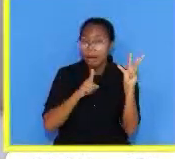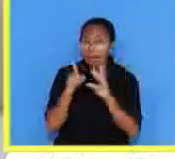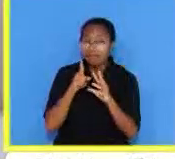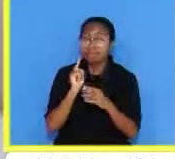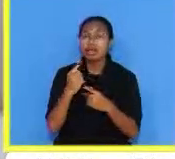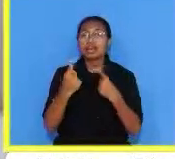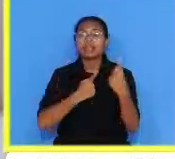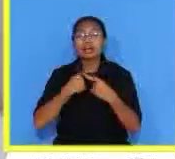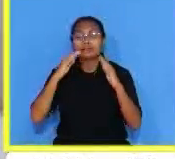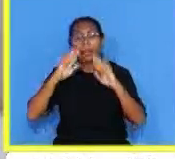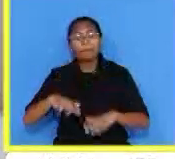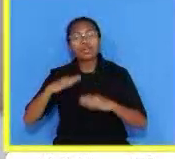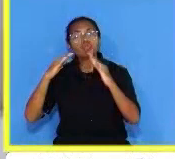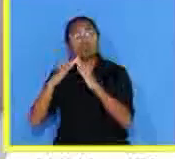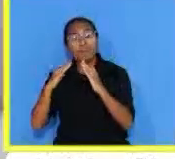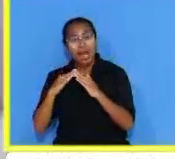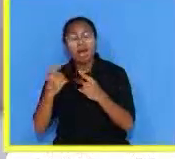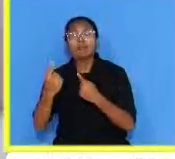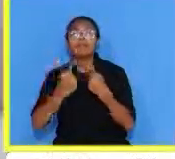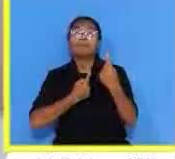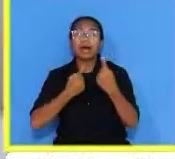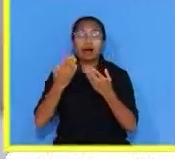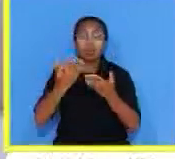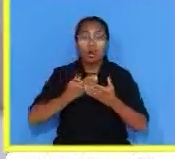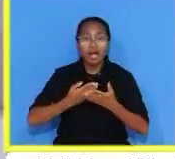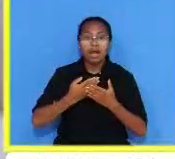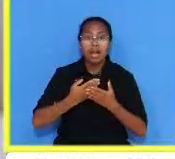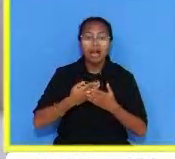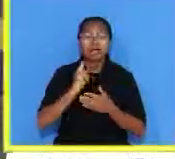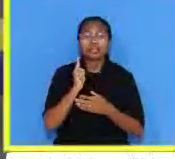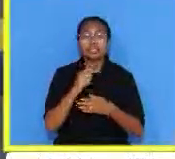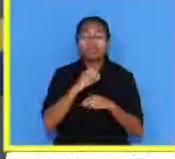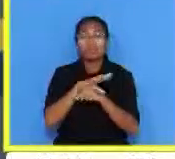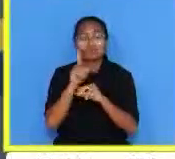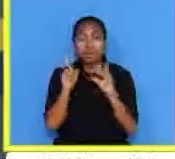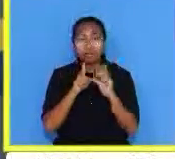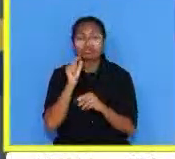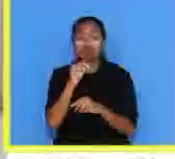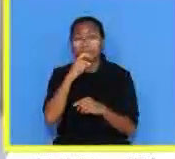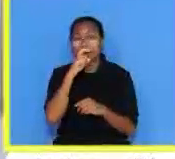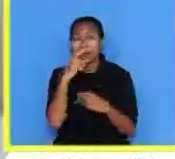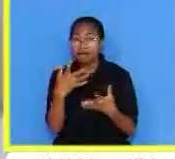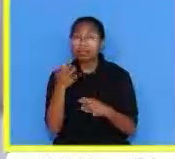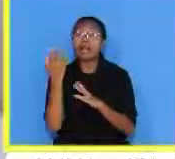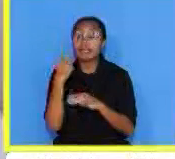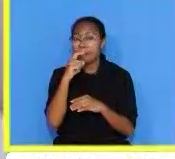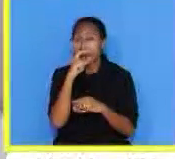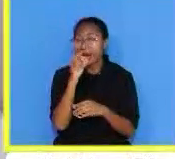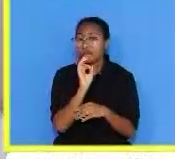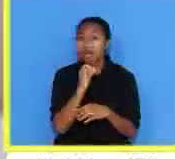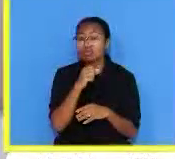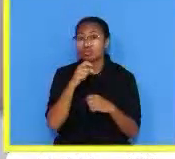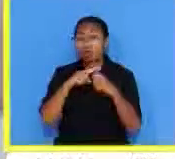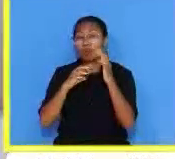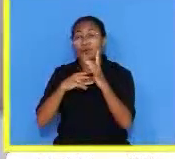apa? Membawa sesuatu yang berbahaya dan tadi si bapak yang